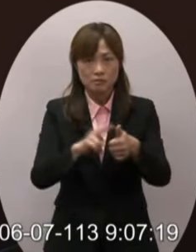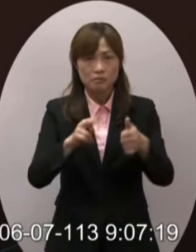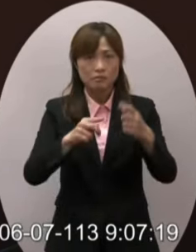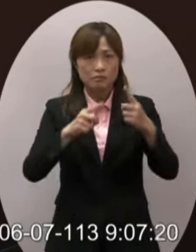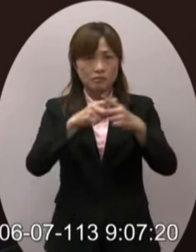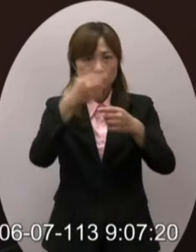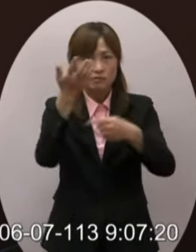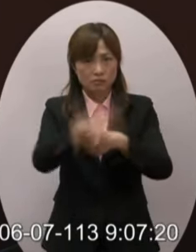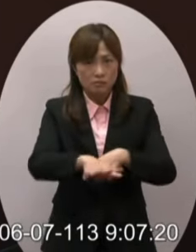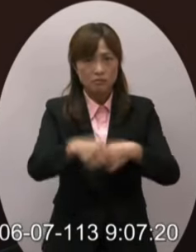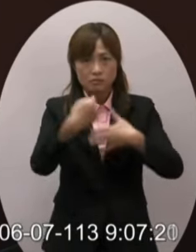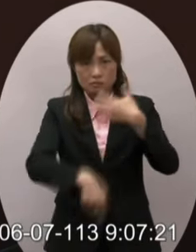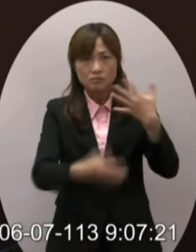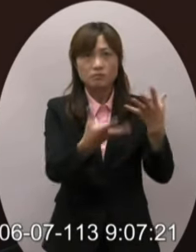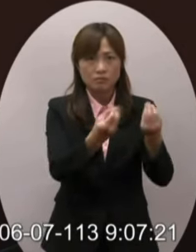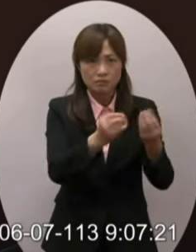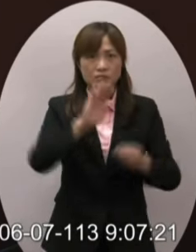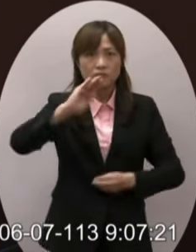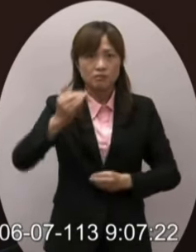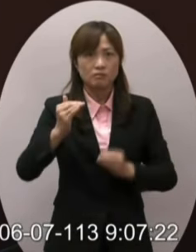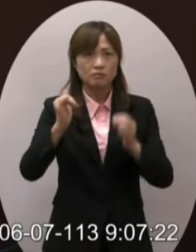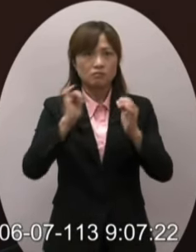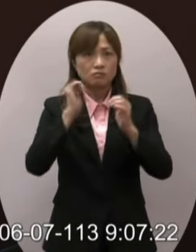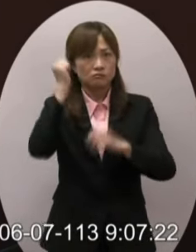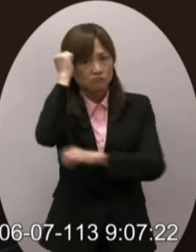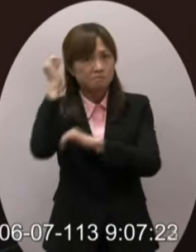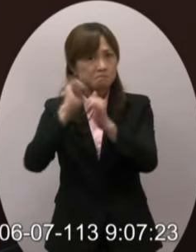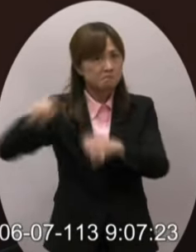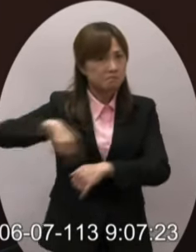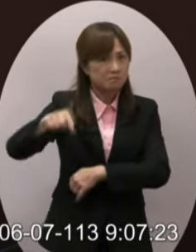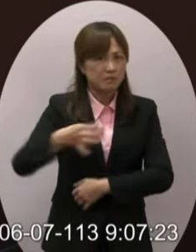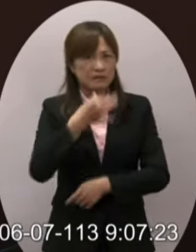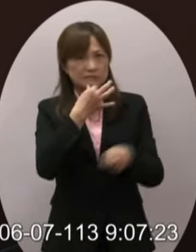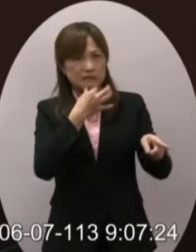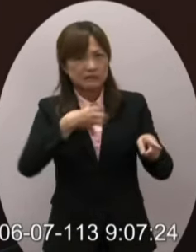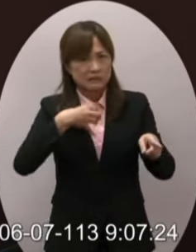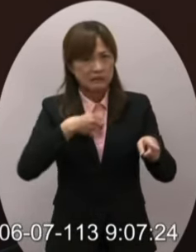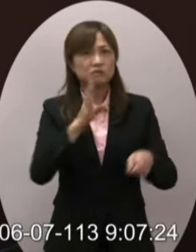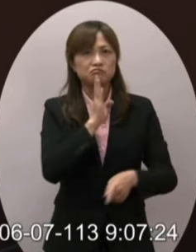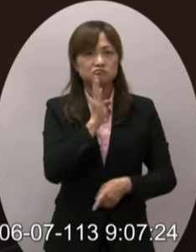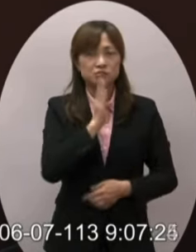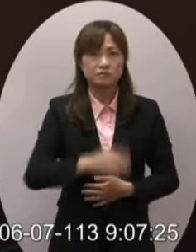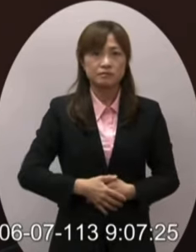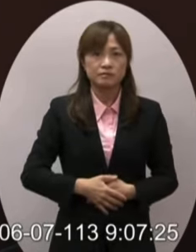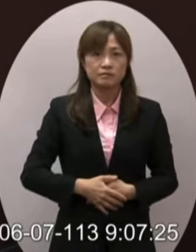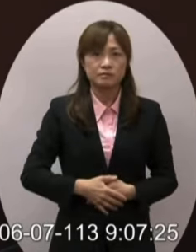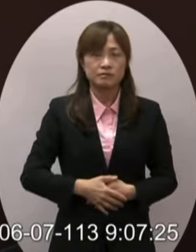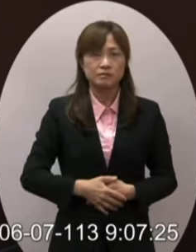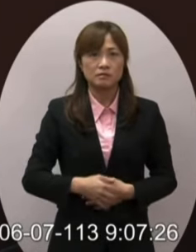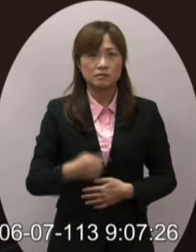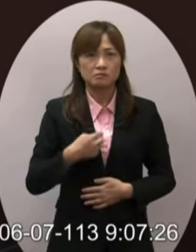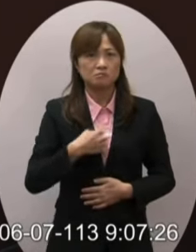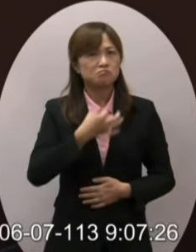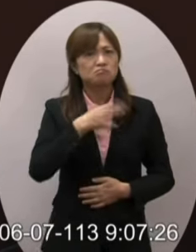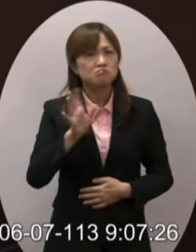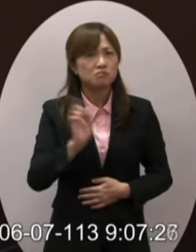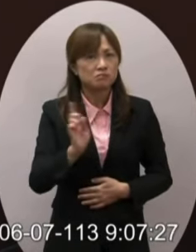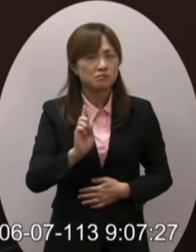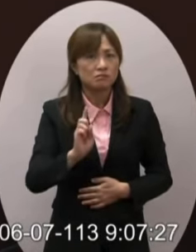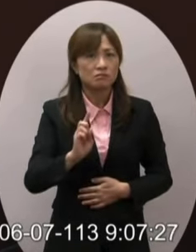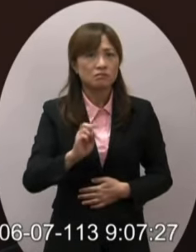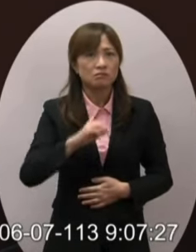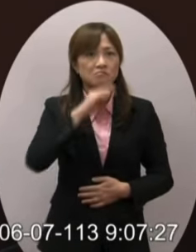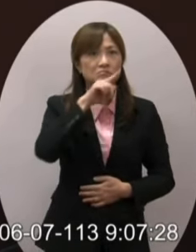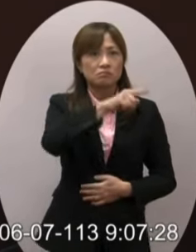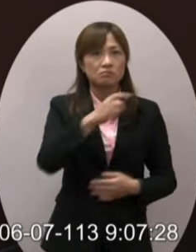虑是的确发生的。而本席极不愿看到说，等到我们发生的事情